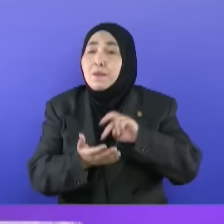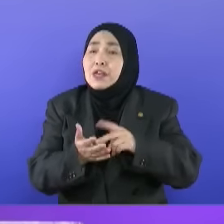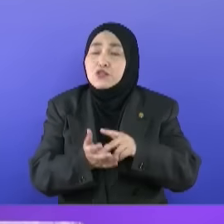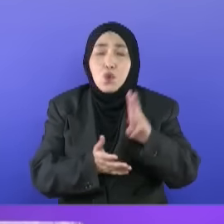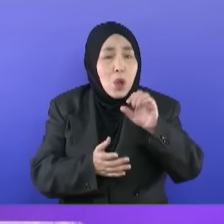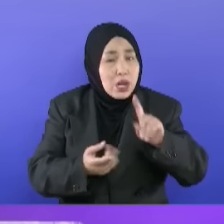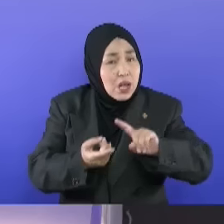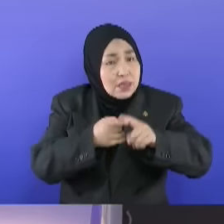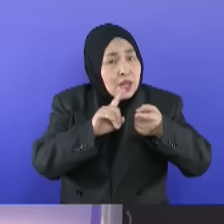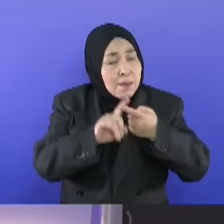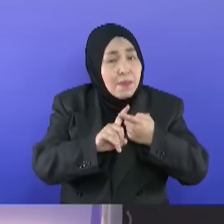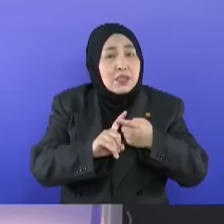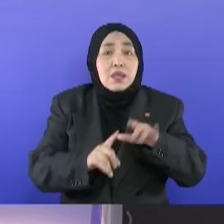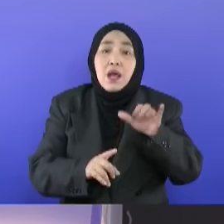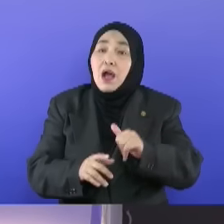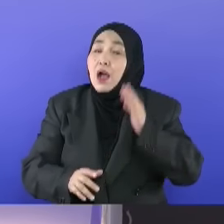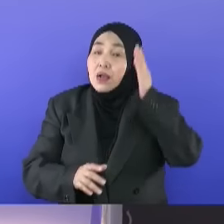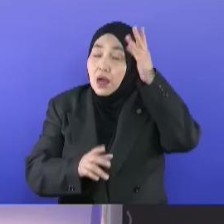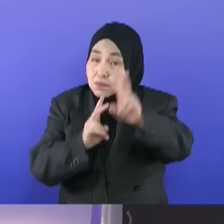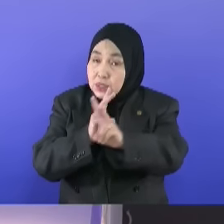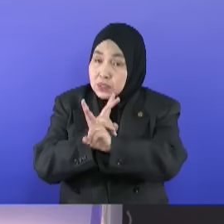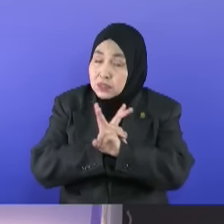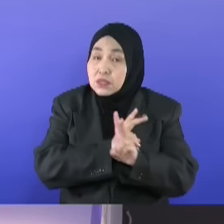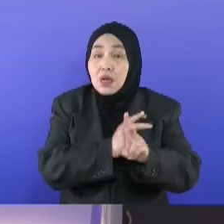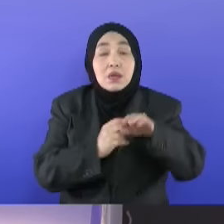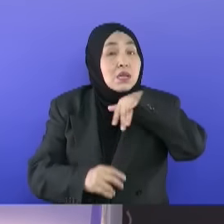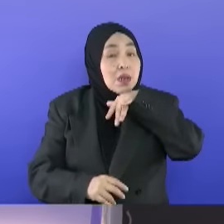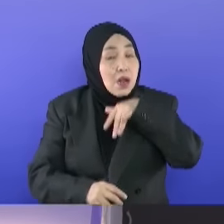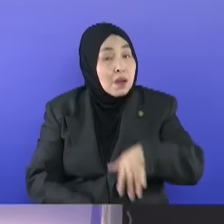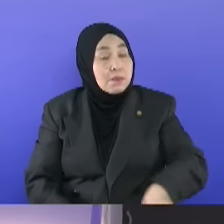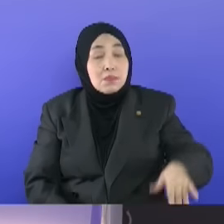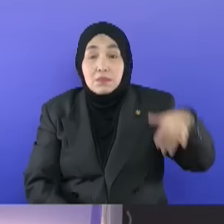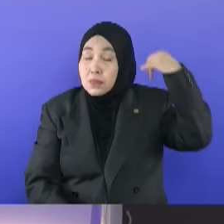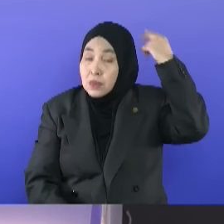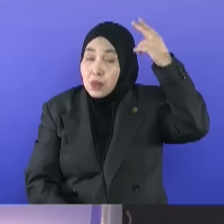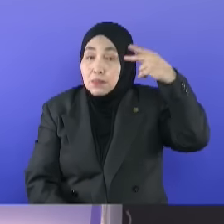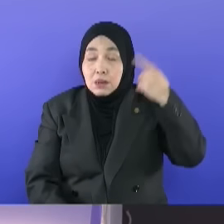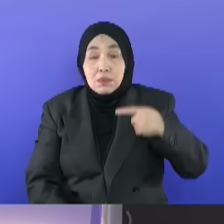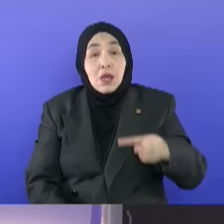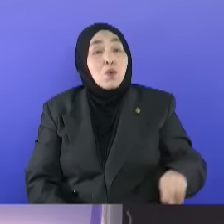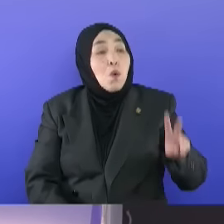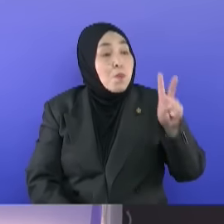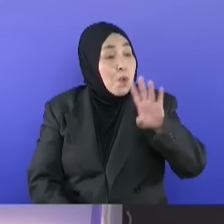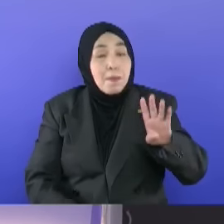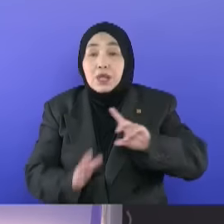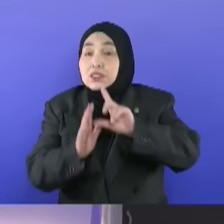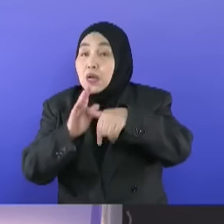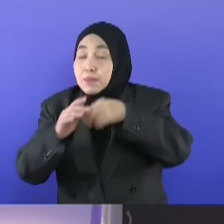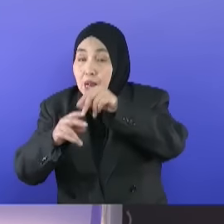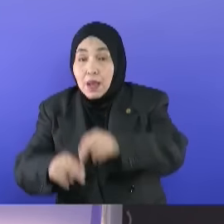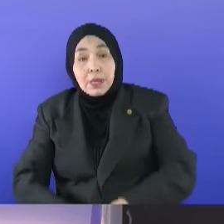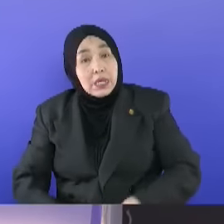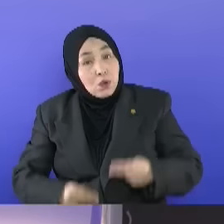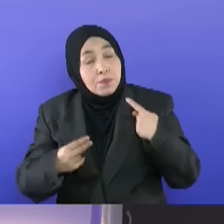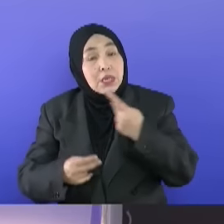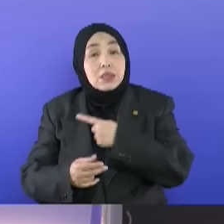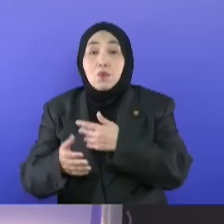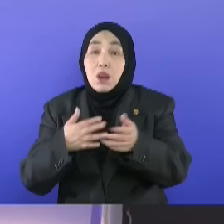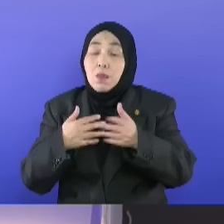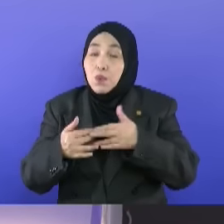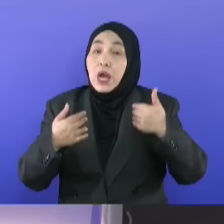wali? Teman. Ya. Teman yang akan jaga Nabi 24 jam. yang menjaga kita 24 jam dalam hidup kita.